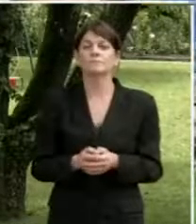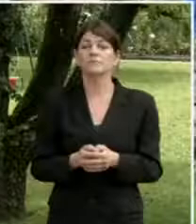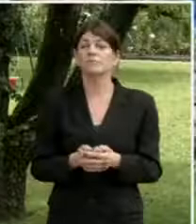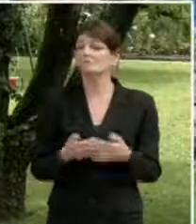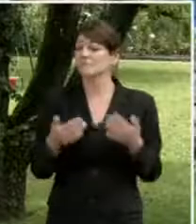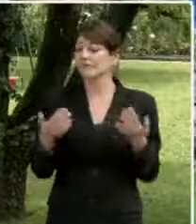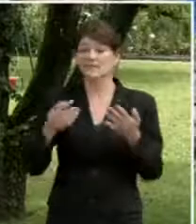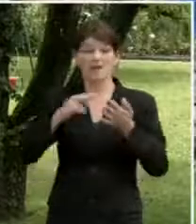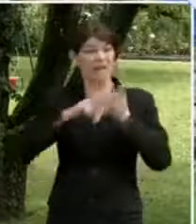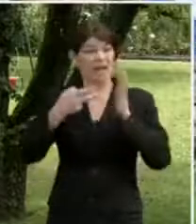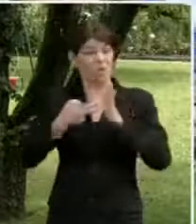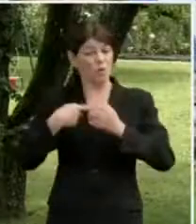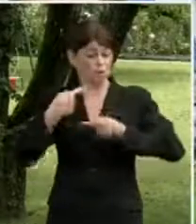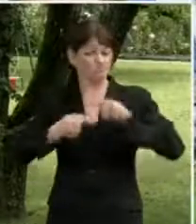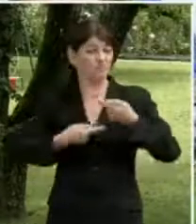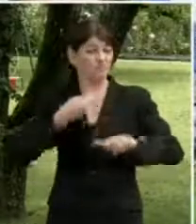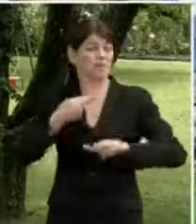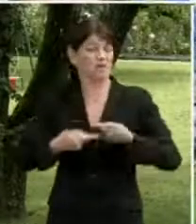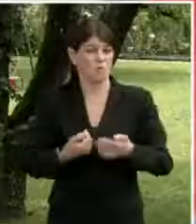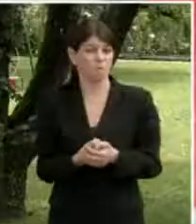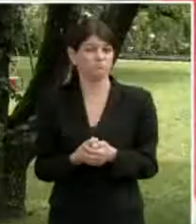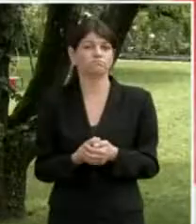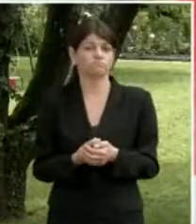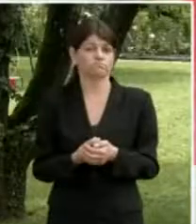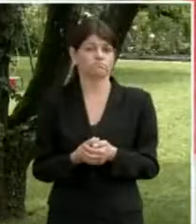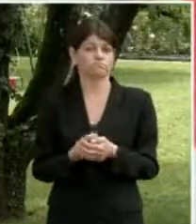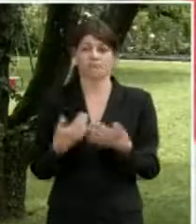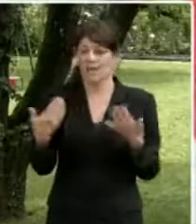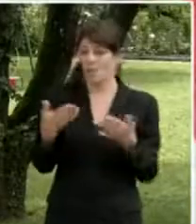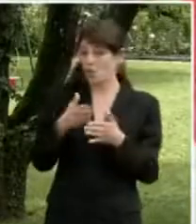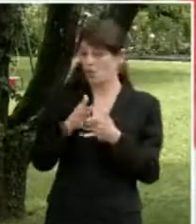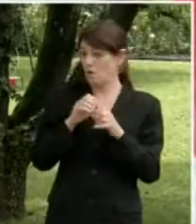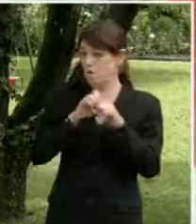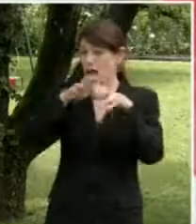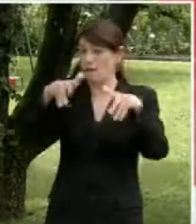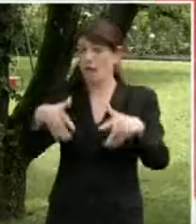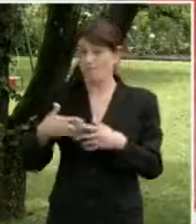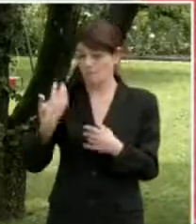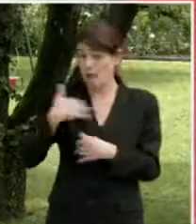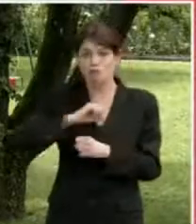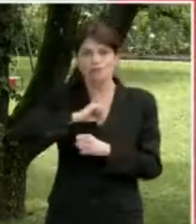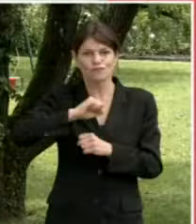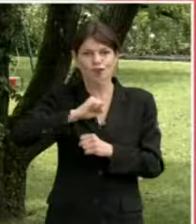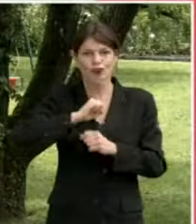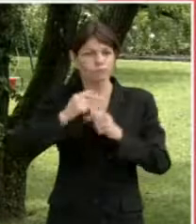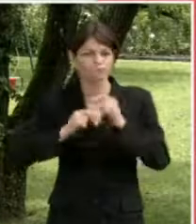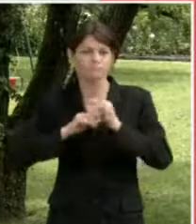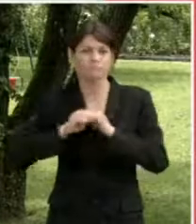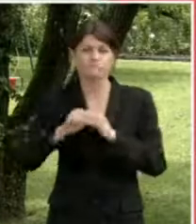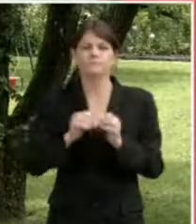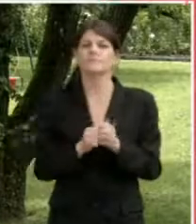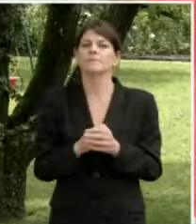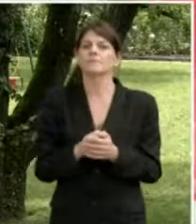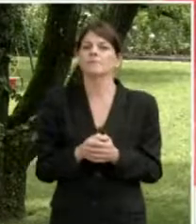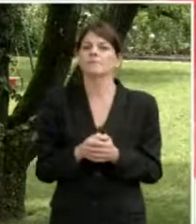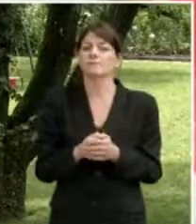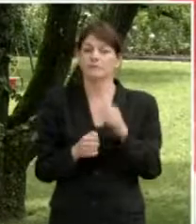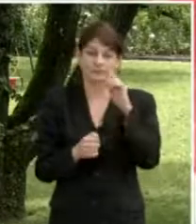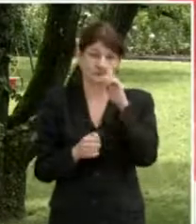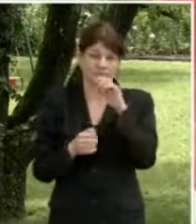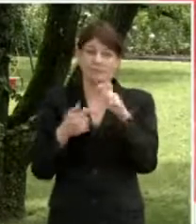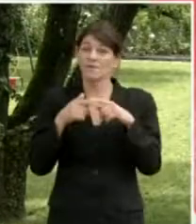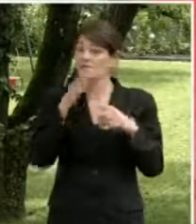Wegen der technologischen Entwicklung, die sich aufgrund der Pandemie weiter beschleunigt hat, wird